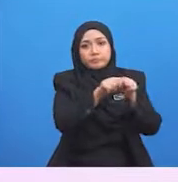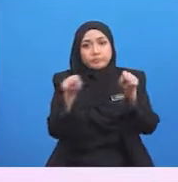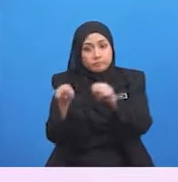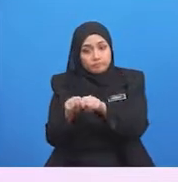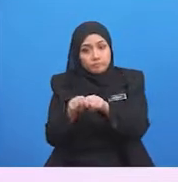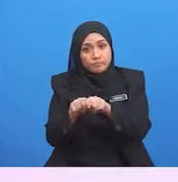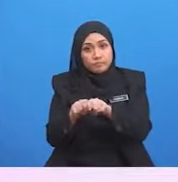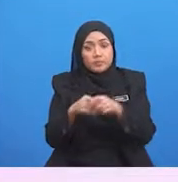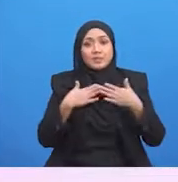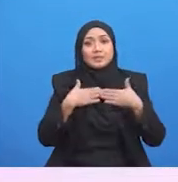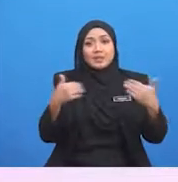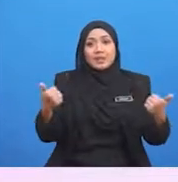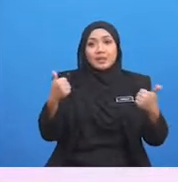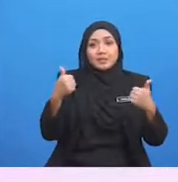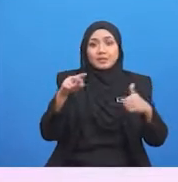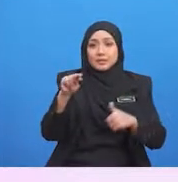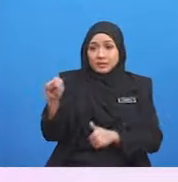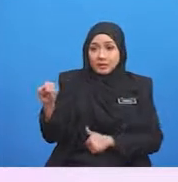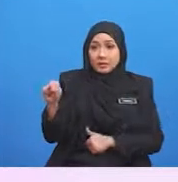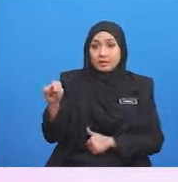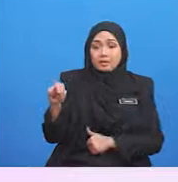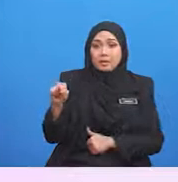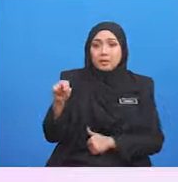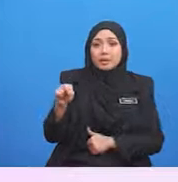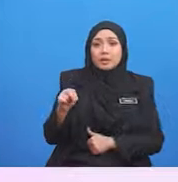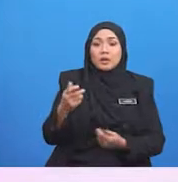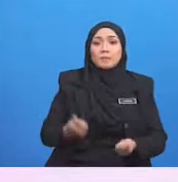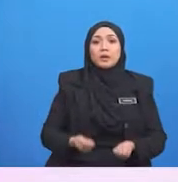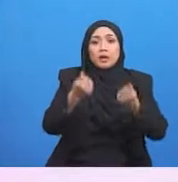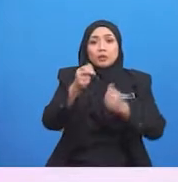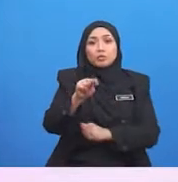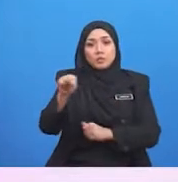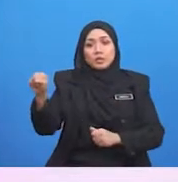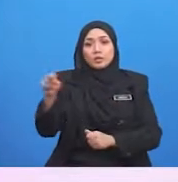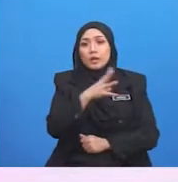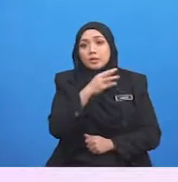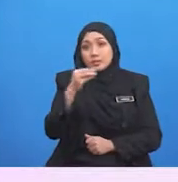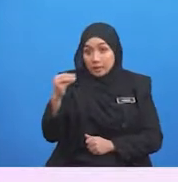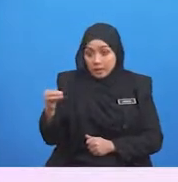perkhidmatan kesihatan, perkhidmatan pengangkutan dan